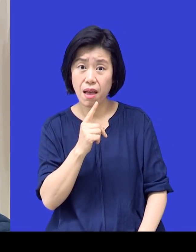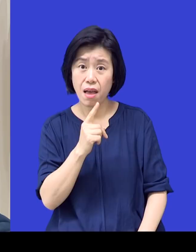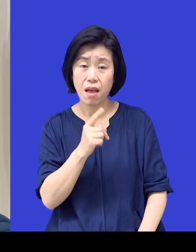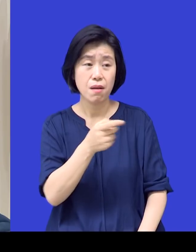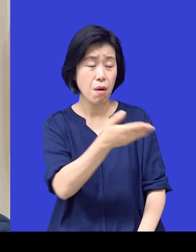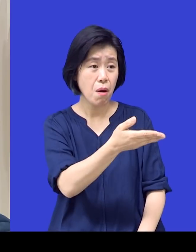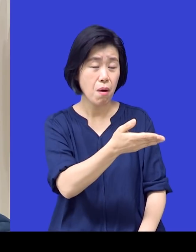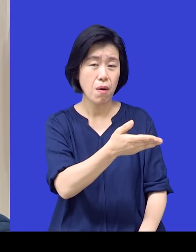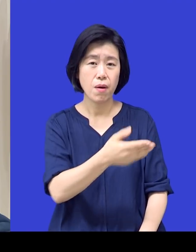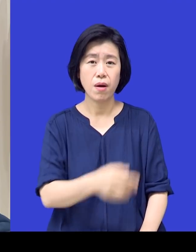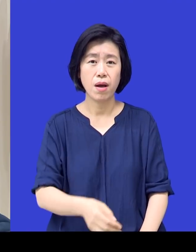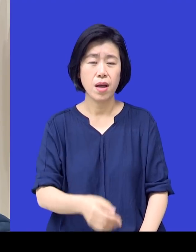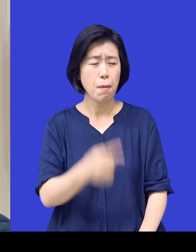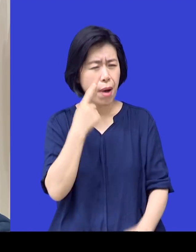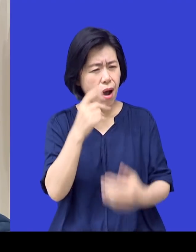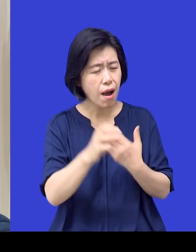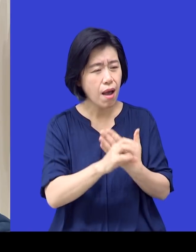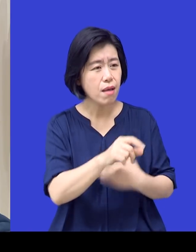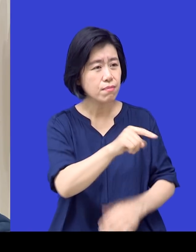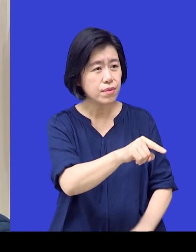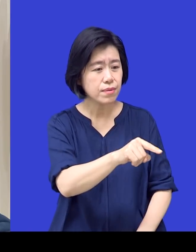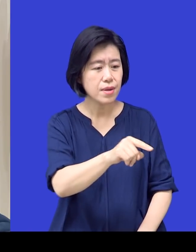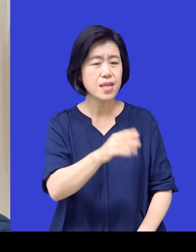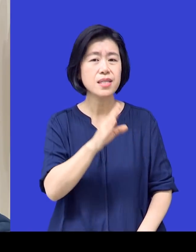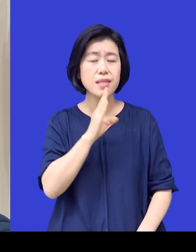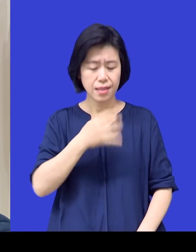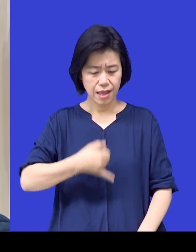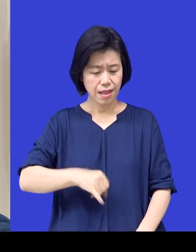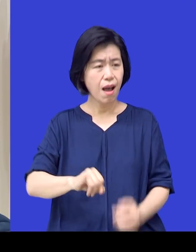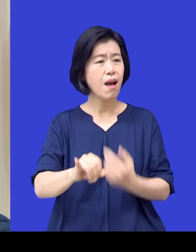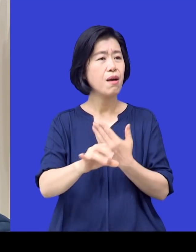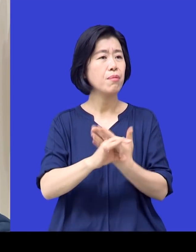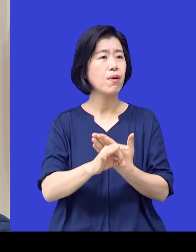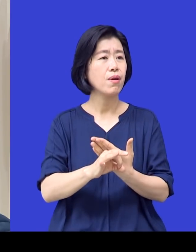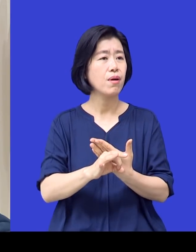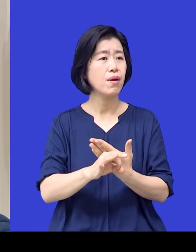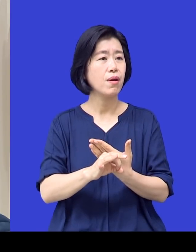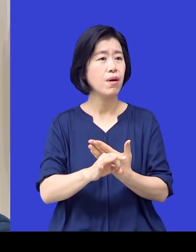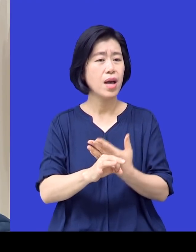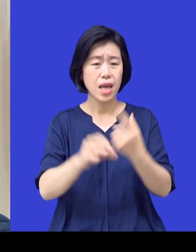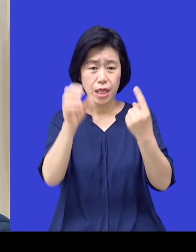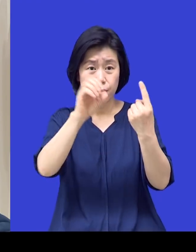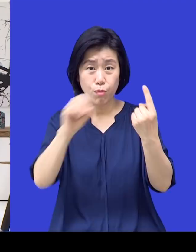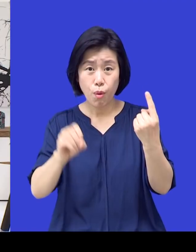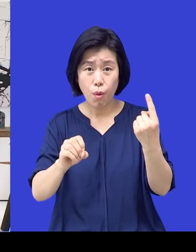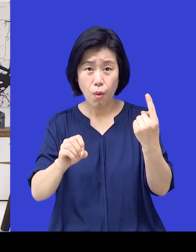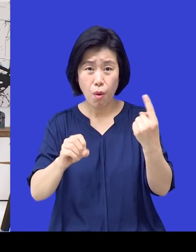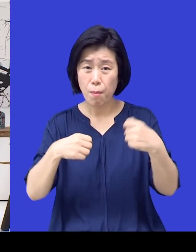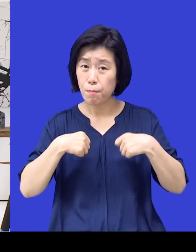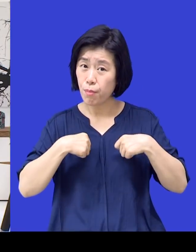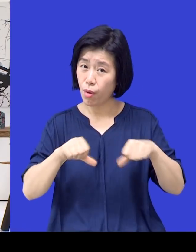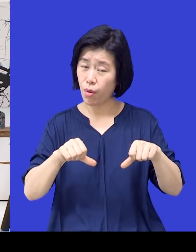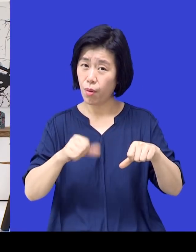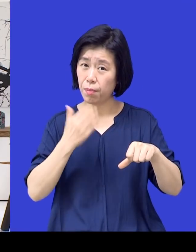너가 말한 대로 너의 친딸과 같은 아이였다면 너는 찬스가 없다고 포기했겠느냐.